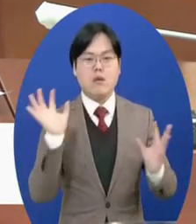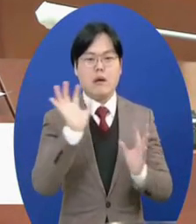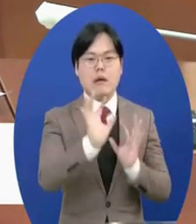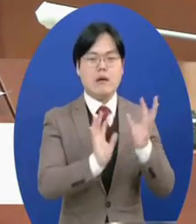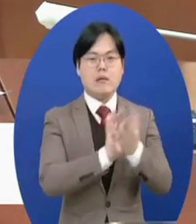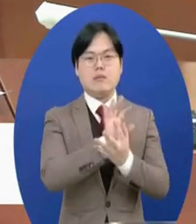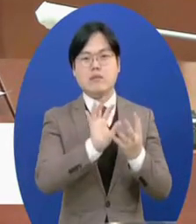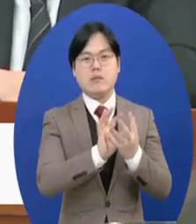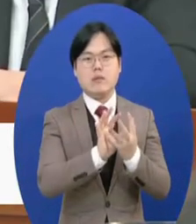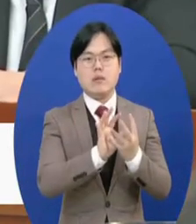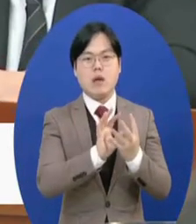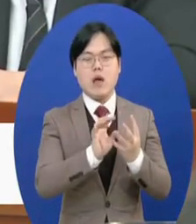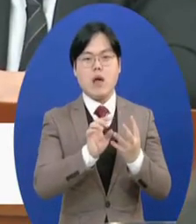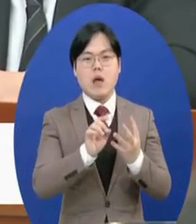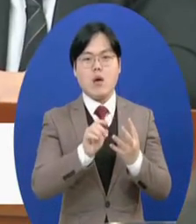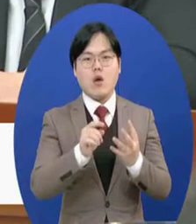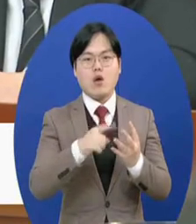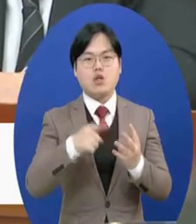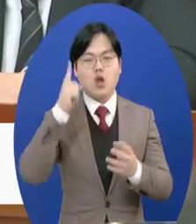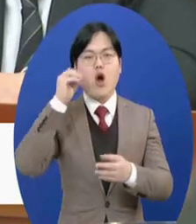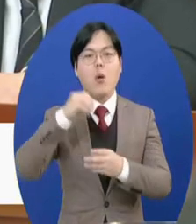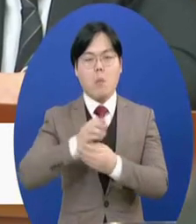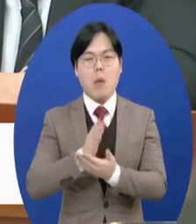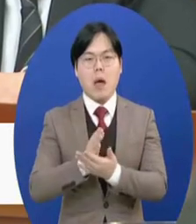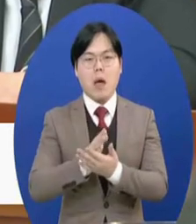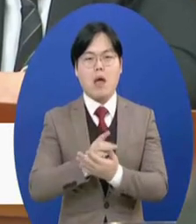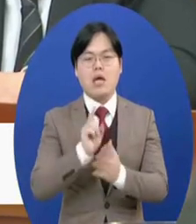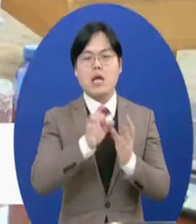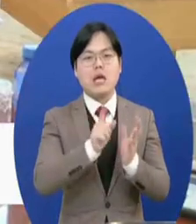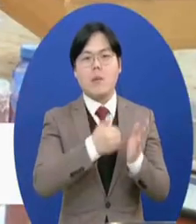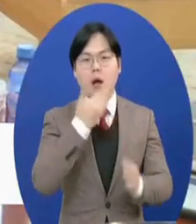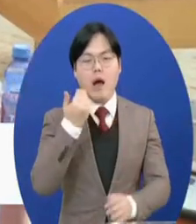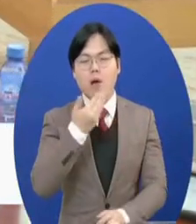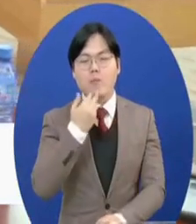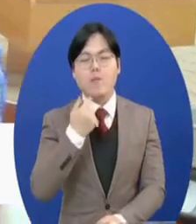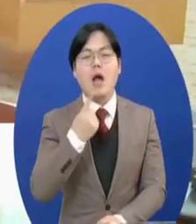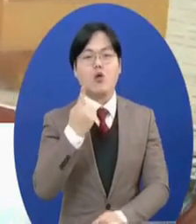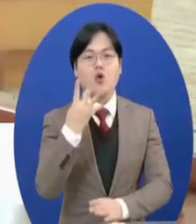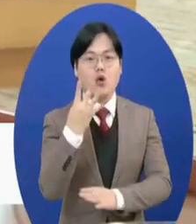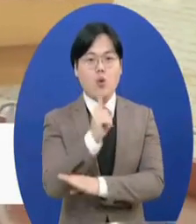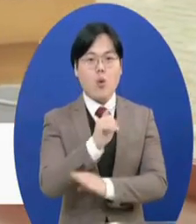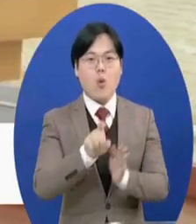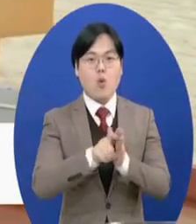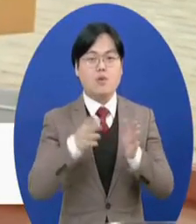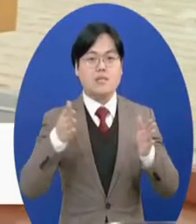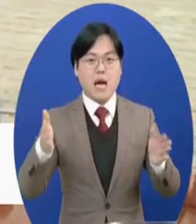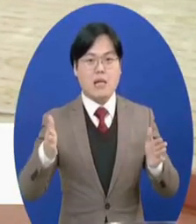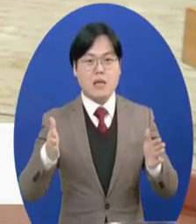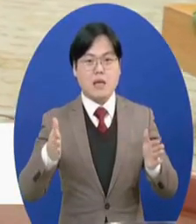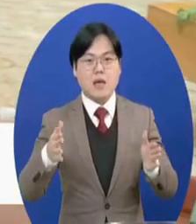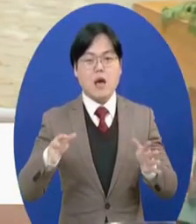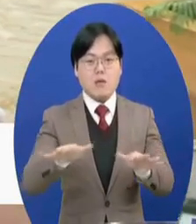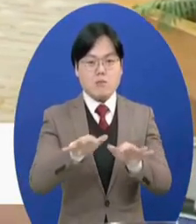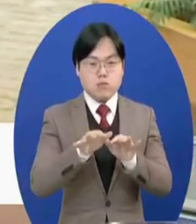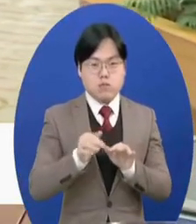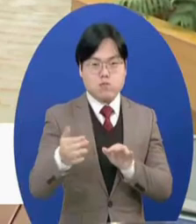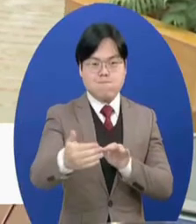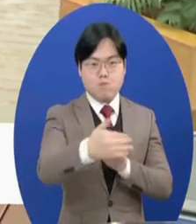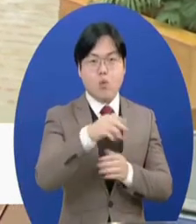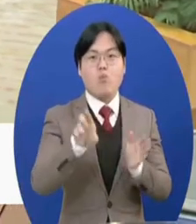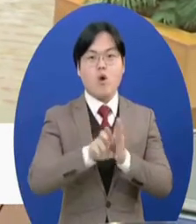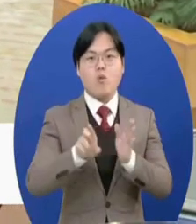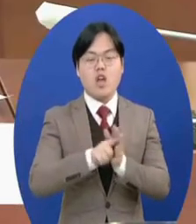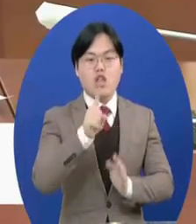алдчихгүй гэж ойлгож байгаа. 14 оны хугацаанд халдварын голомт ойрын хавтлуудыг бүрэн тогтоож хумих боломжтой гэдгийг салбарын сайд хэллээ. Өрх бүрийн нэг